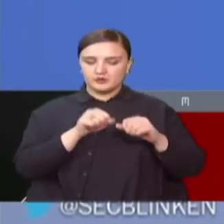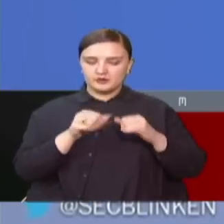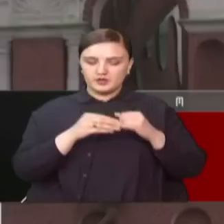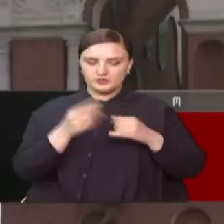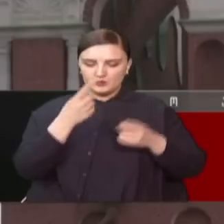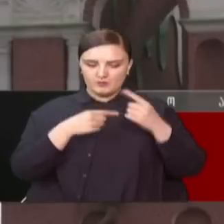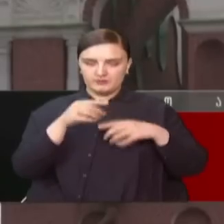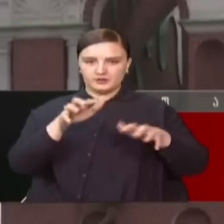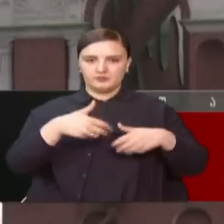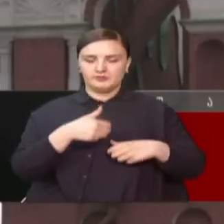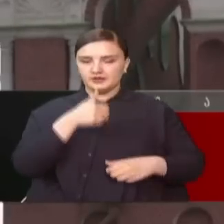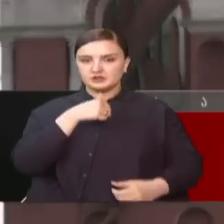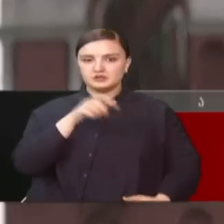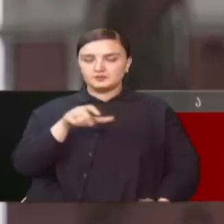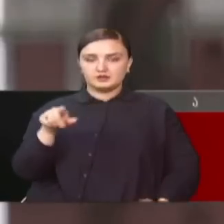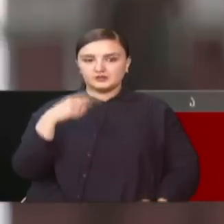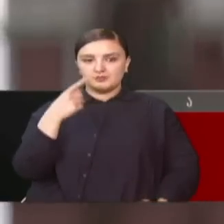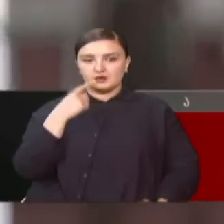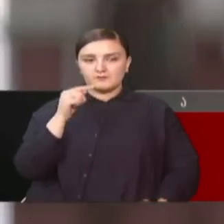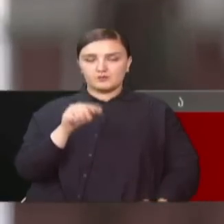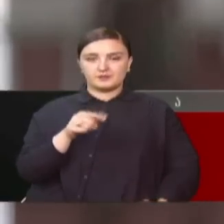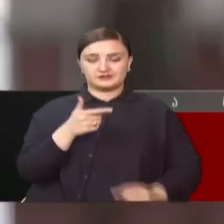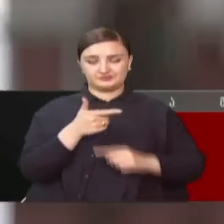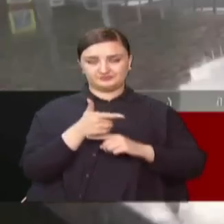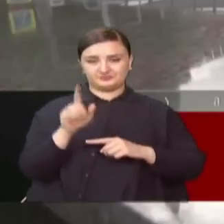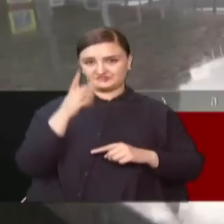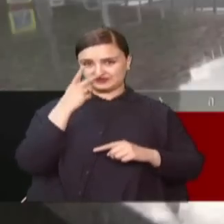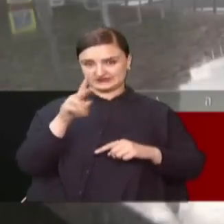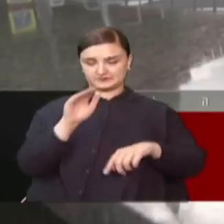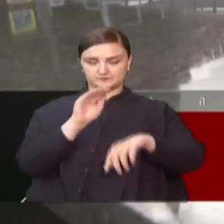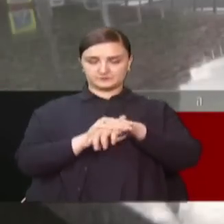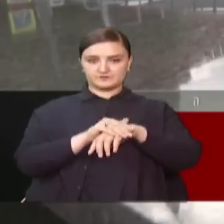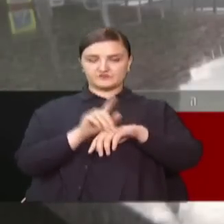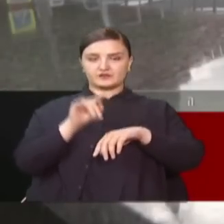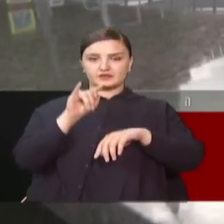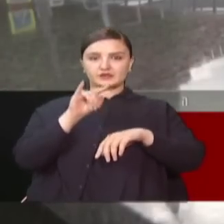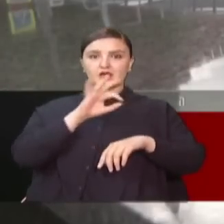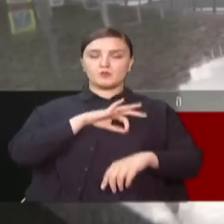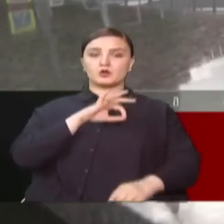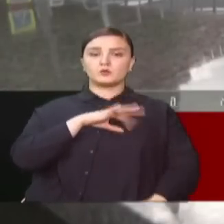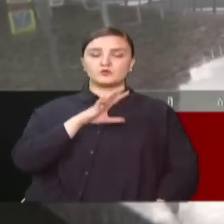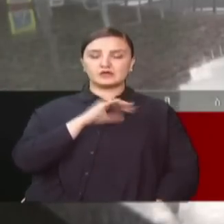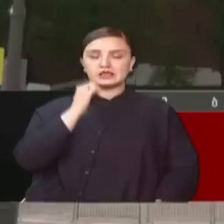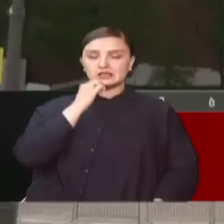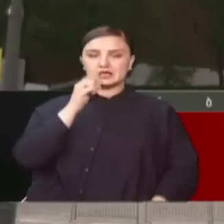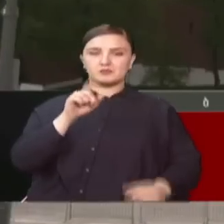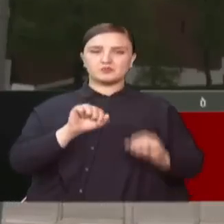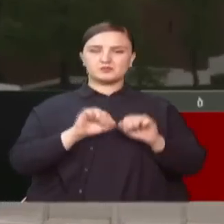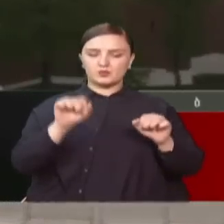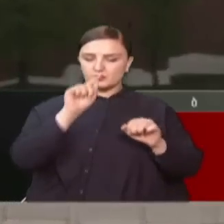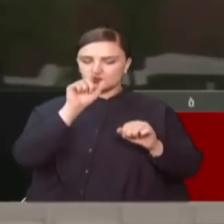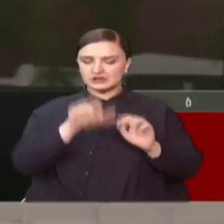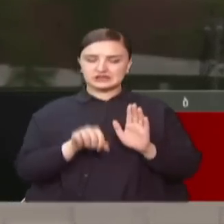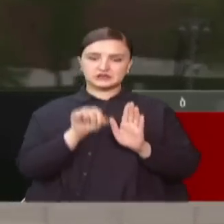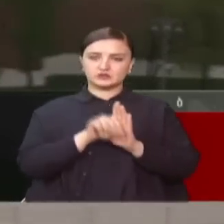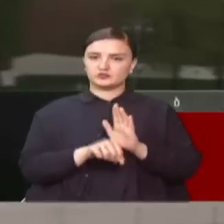დაბრუნებას. Ექსპერტები ამბობენ, რომ ამ კადრებით რაც ნახეთ და იმ ტექნიკით რაც გამოყენებული იქნა, კრემლის აფეთქება ან პუტინის